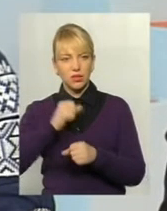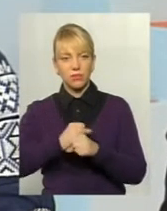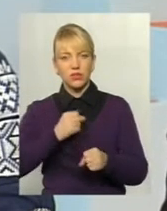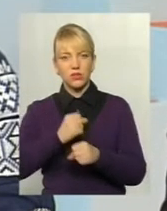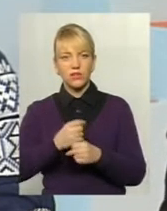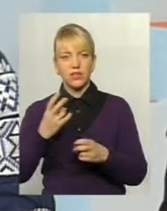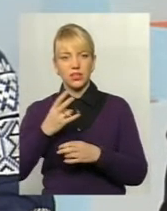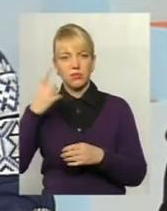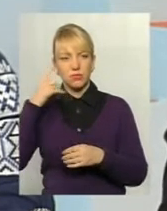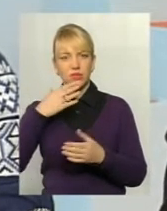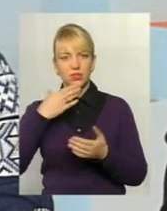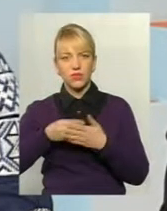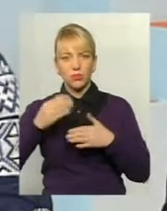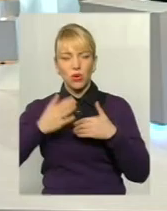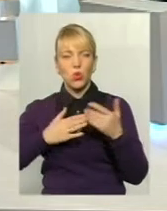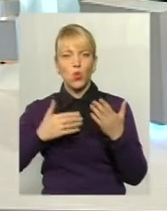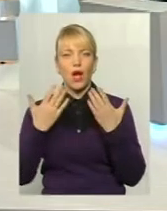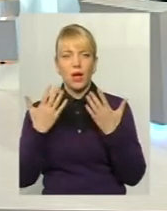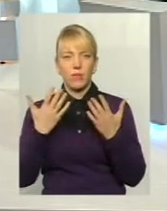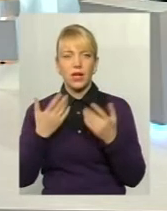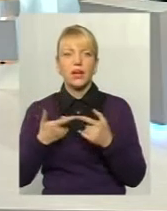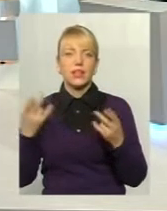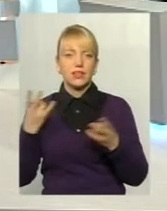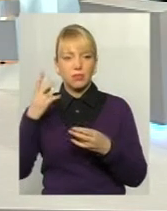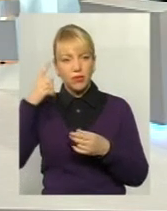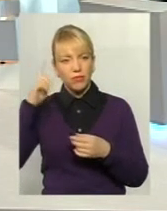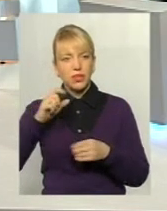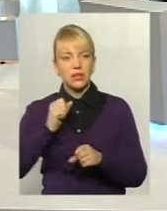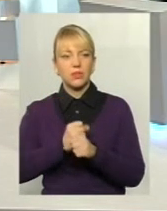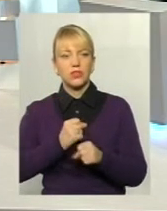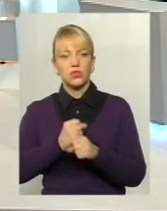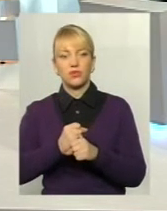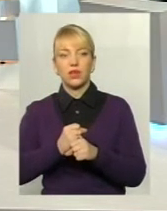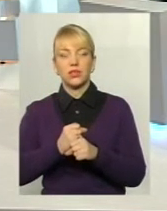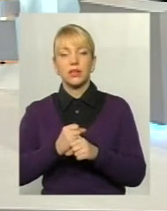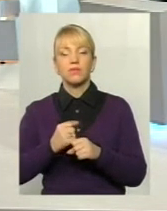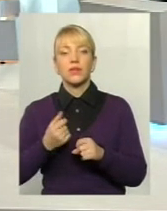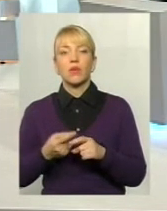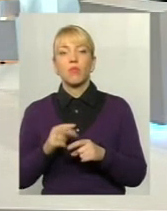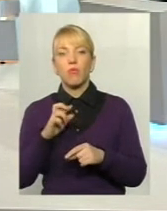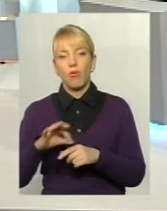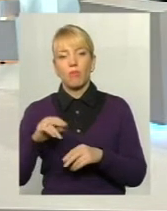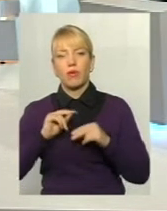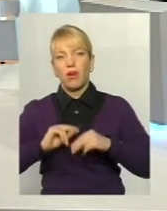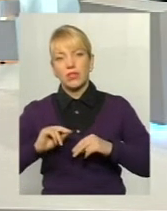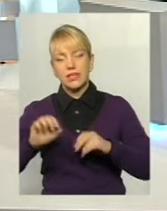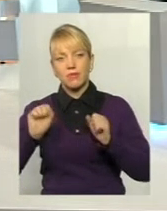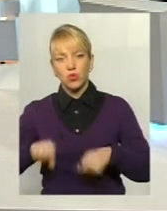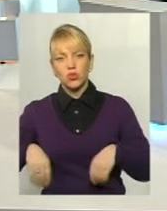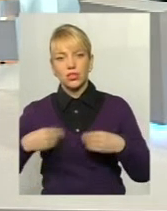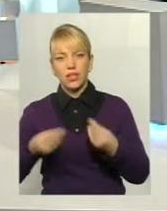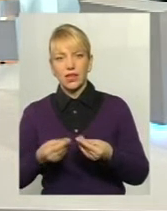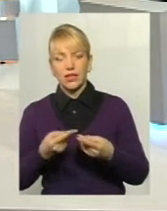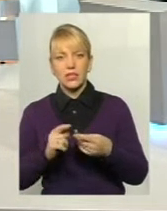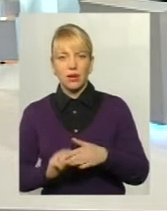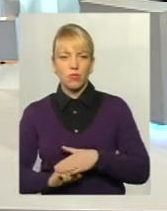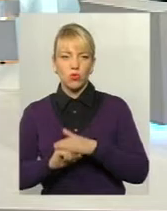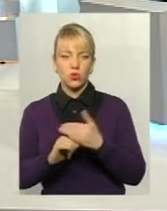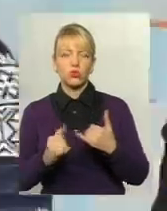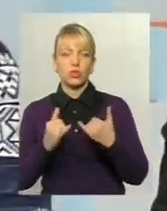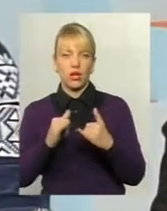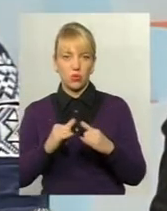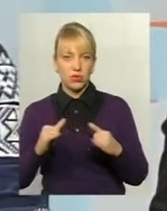вміти своїми руками, да, робити і привчитися до цього, бо саме праця може дати той поштовх до розвитку. І я з